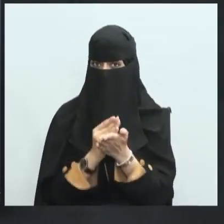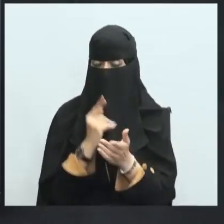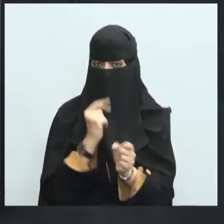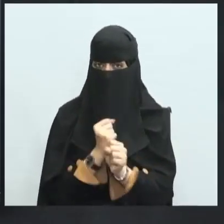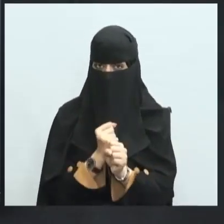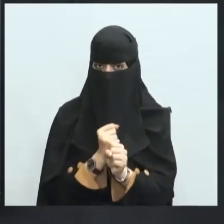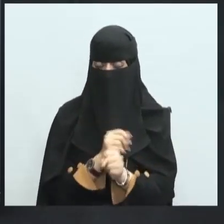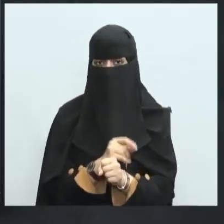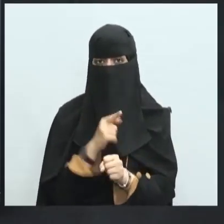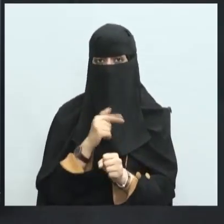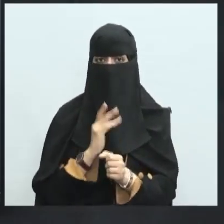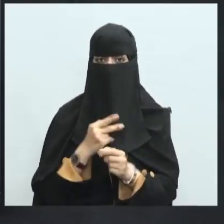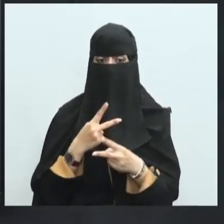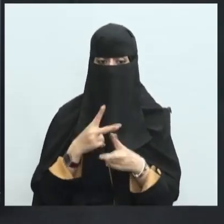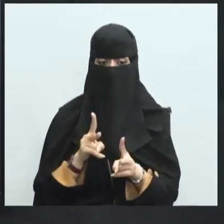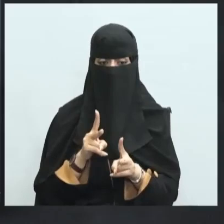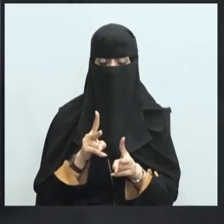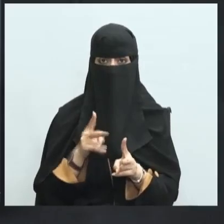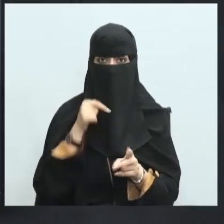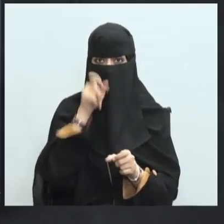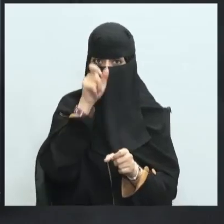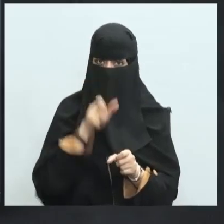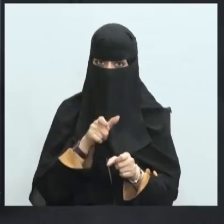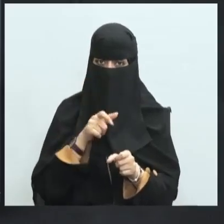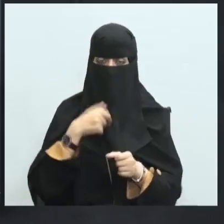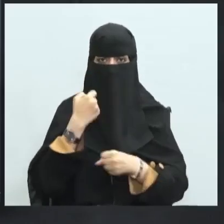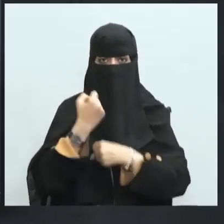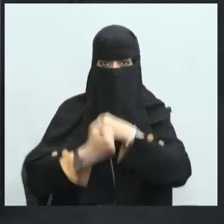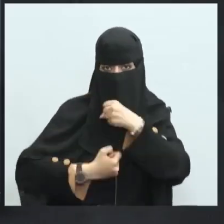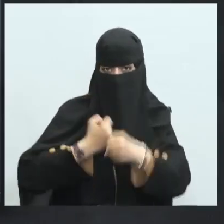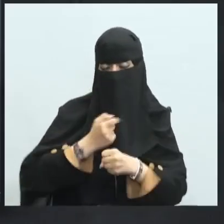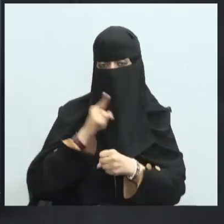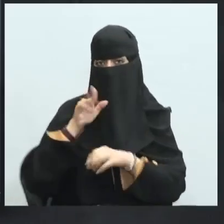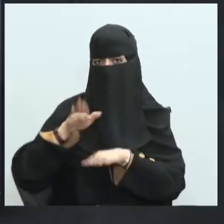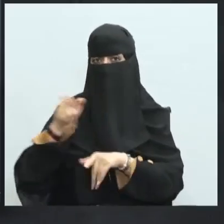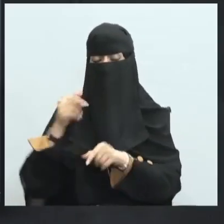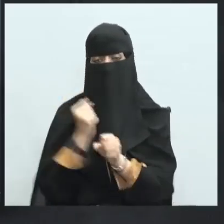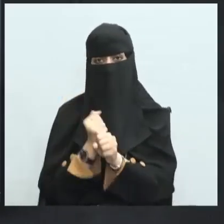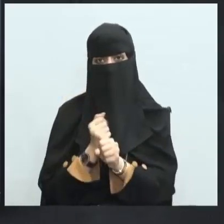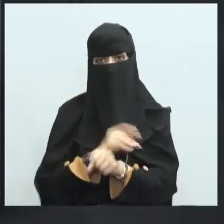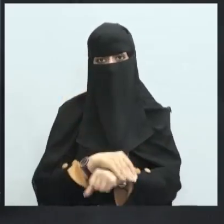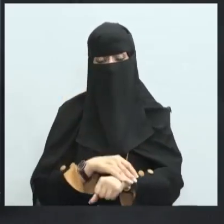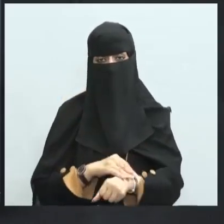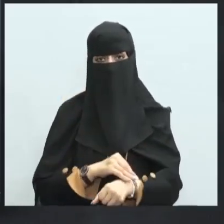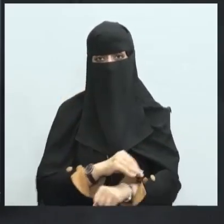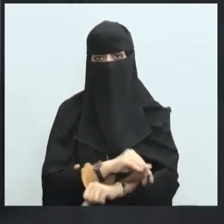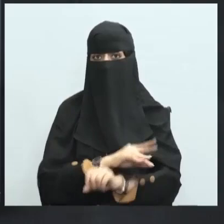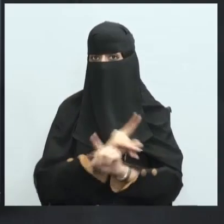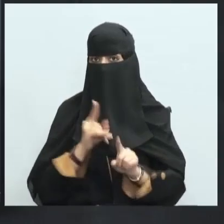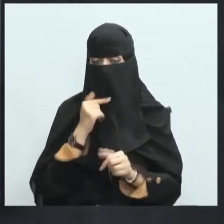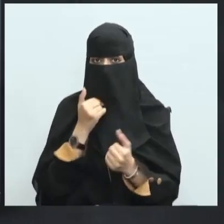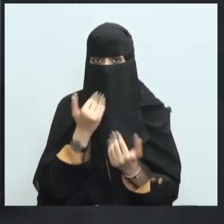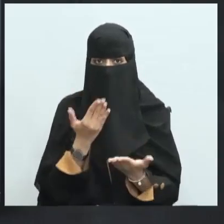الرخصه تخول وتتيح للشخص ممارسه تلك المهنه لكن بدون تلك